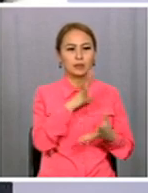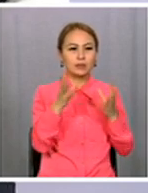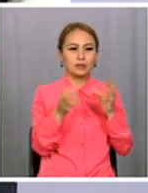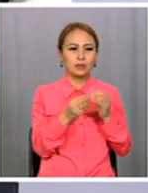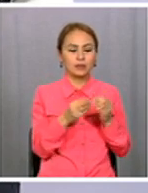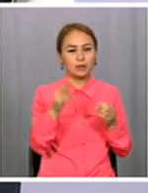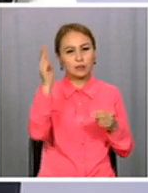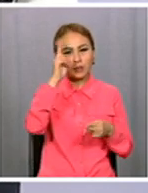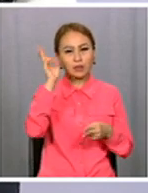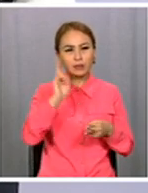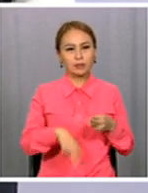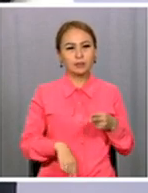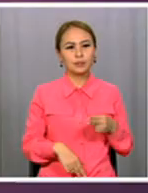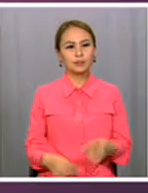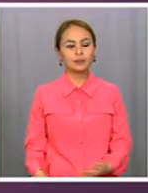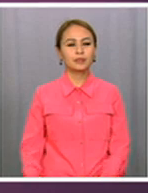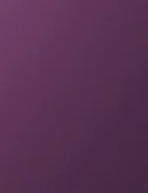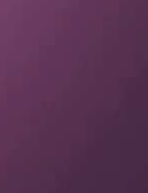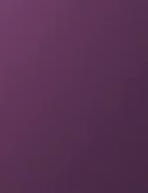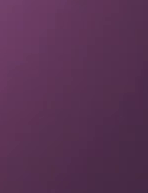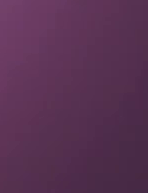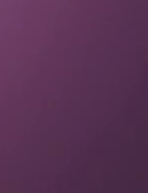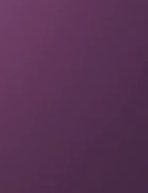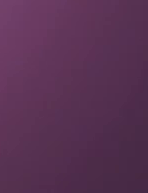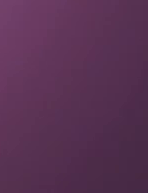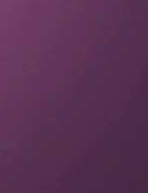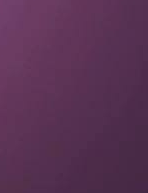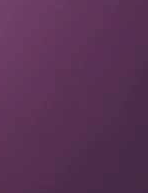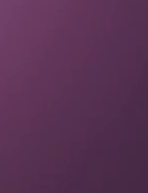сабағымызды аяқтаймыз. Сау болыңыздар!